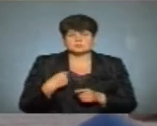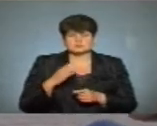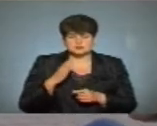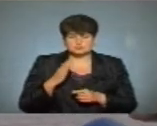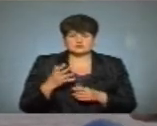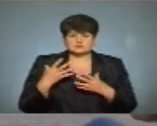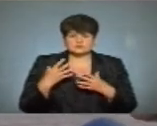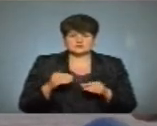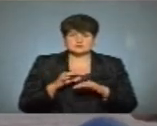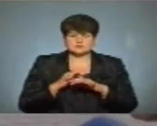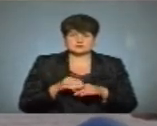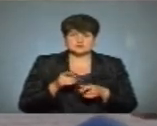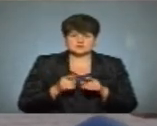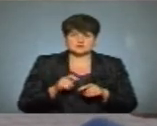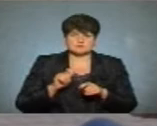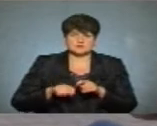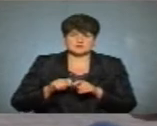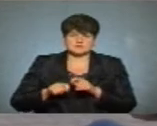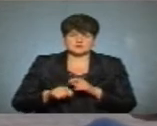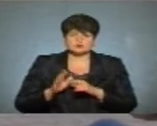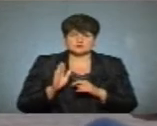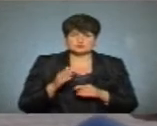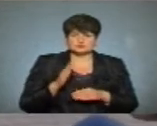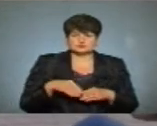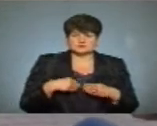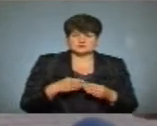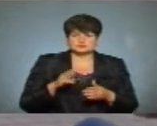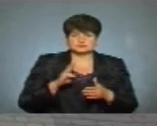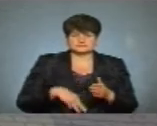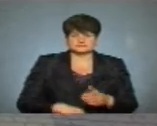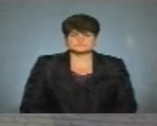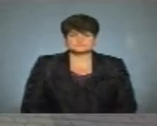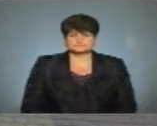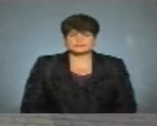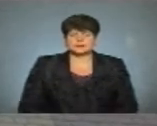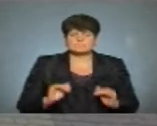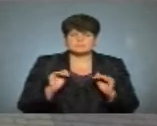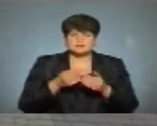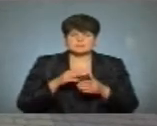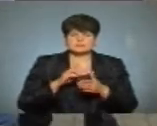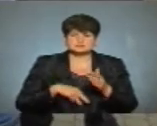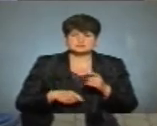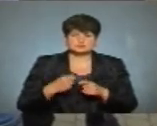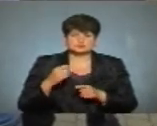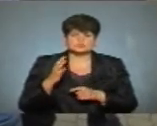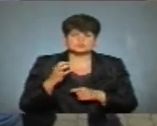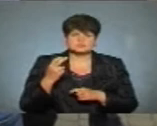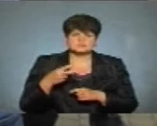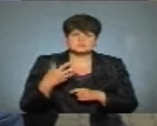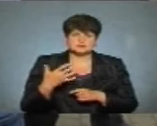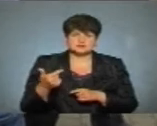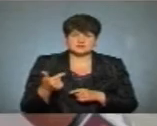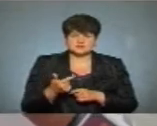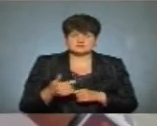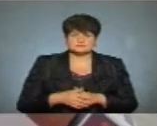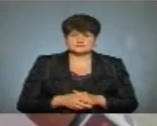вже проводити дійсно перевірку, і тоді будуть накладатися штрафні санкції. Мінімальний штраф за порушення – 425 гривень, каже